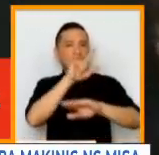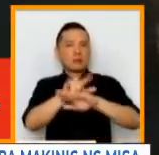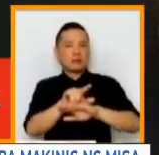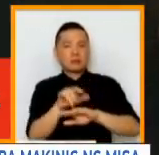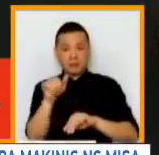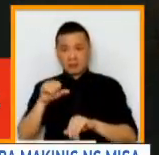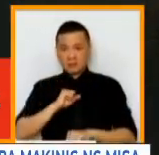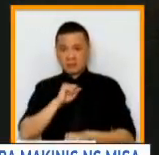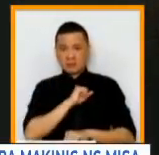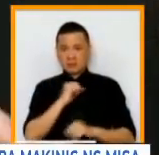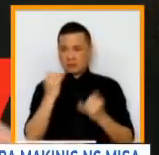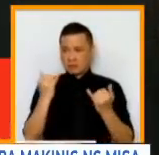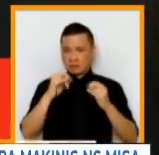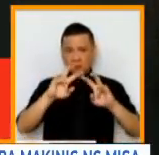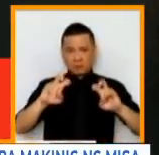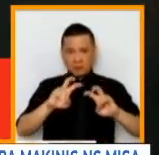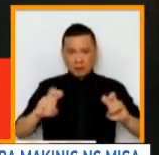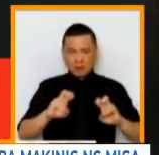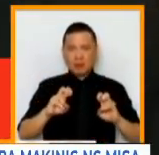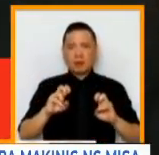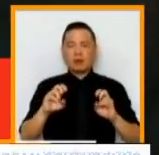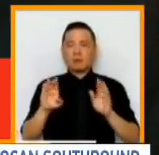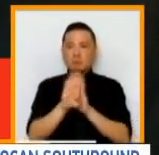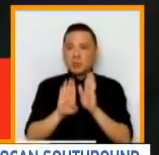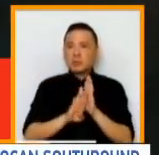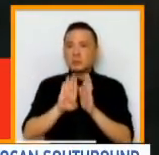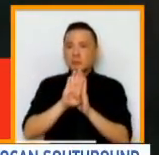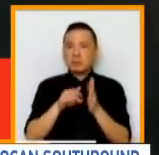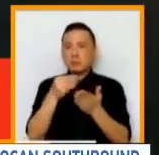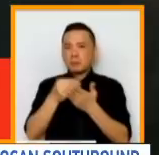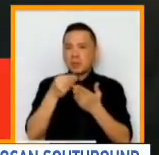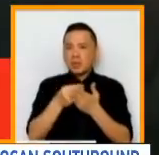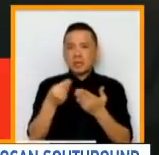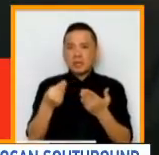Baka umalis ito. Kaya it is just